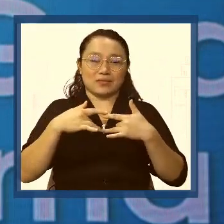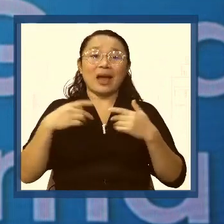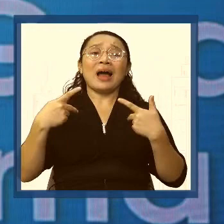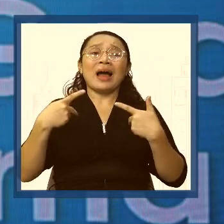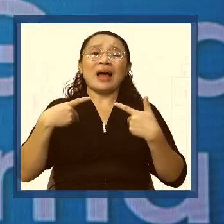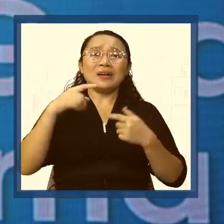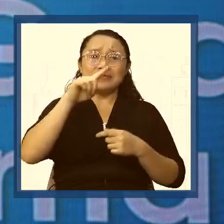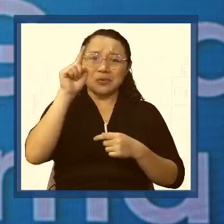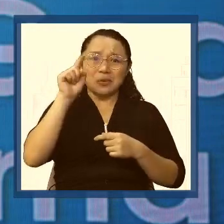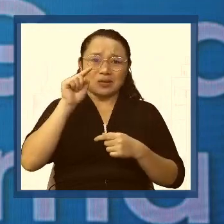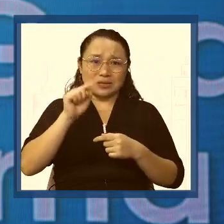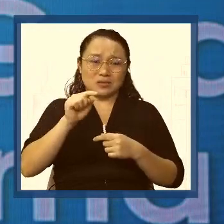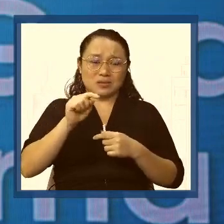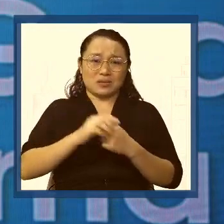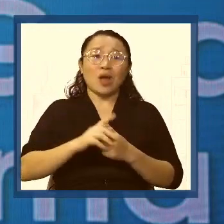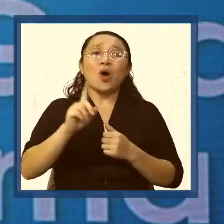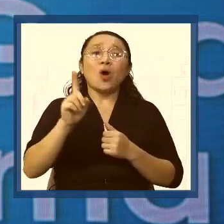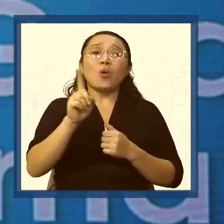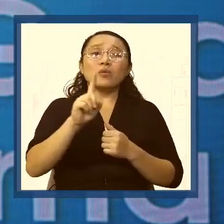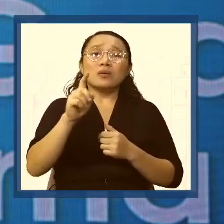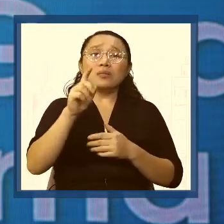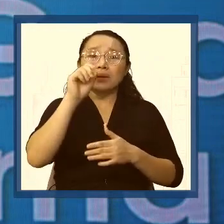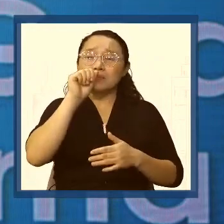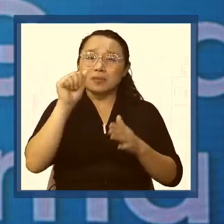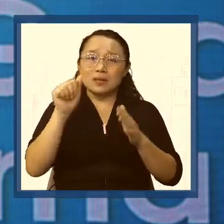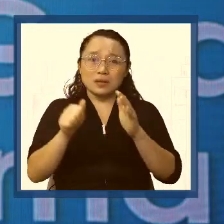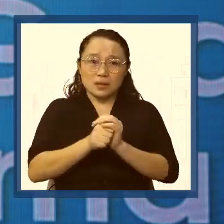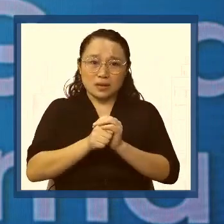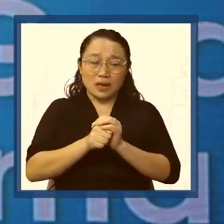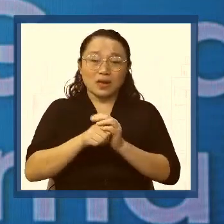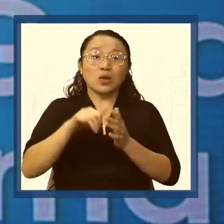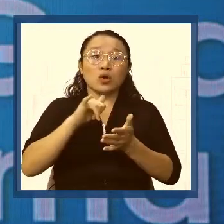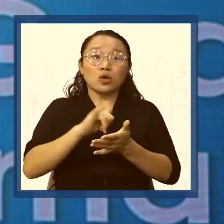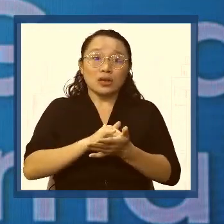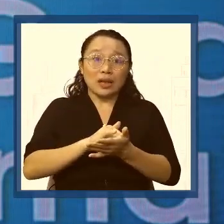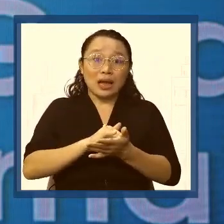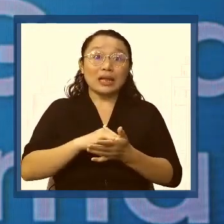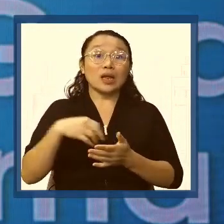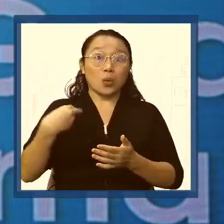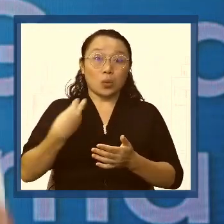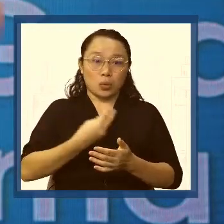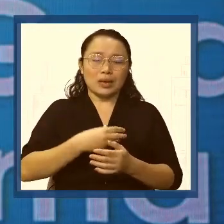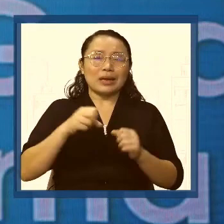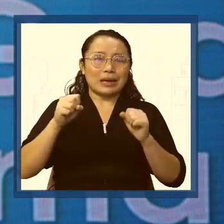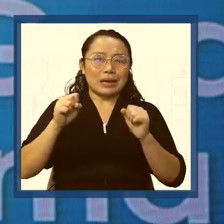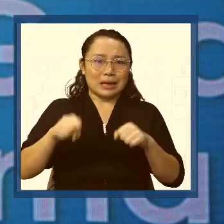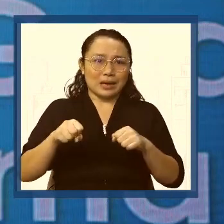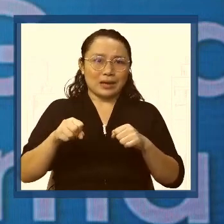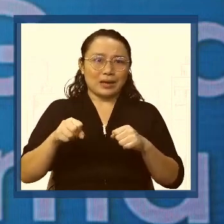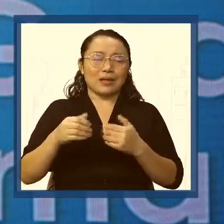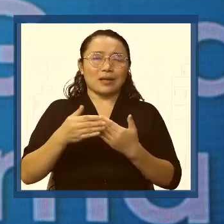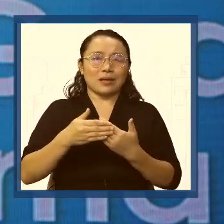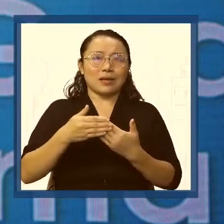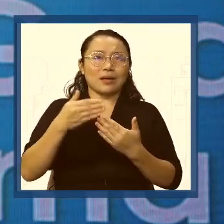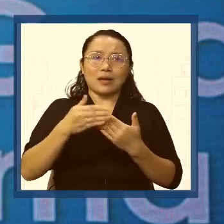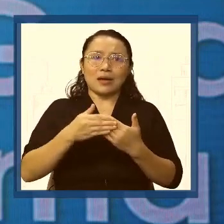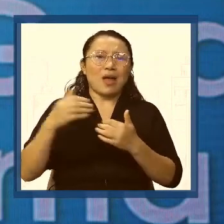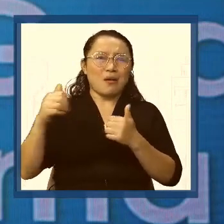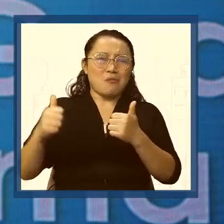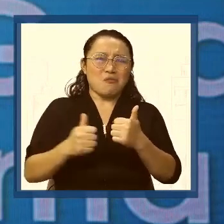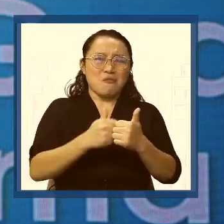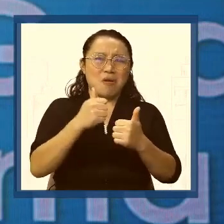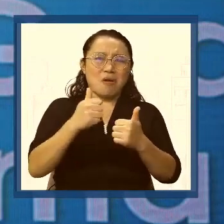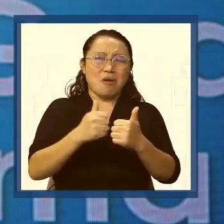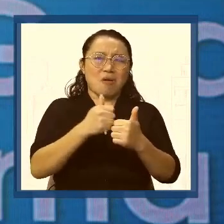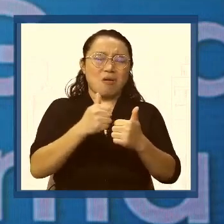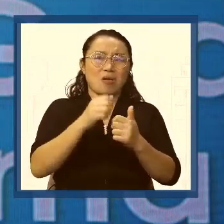kaisunan. Unsa pod ang sekreto nga kita sayon kayo itong pagbati nga matuman nato ang